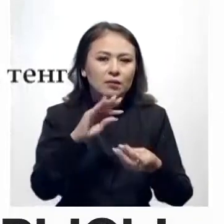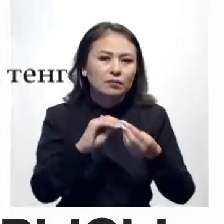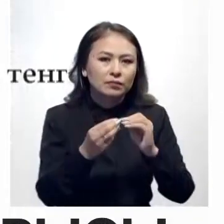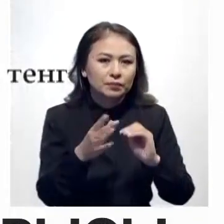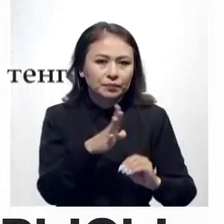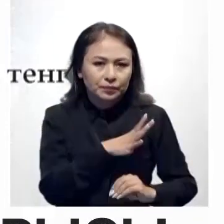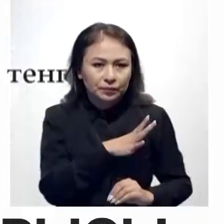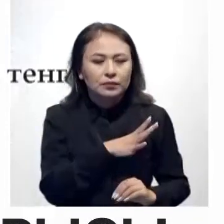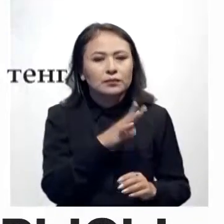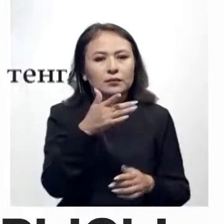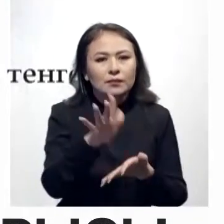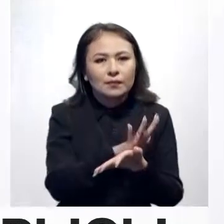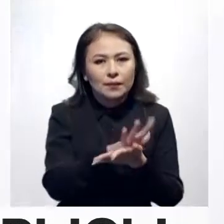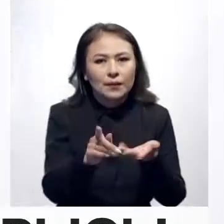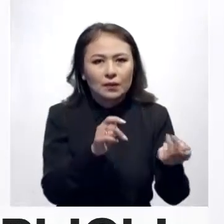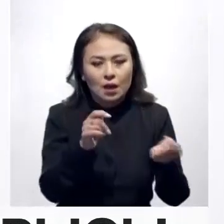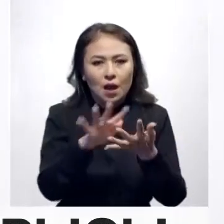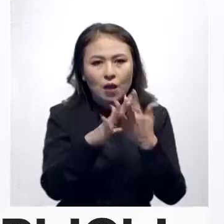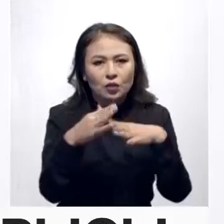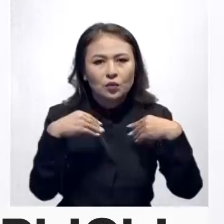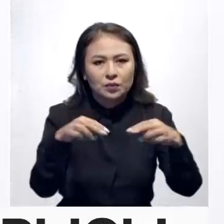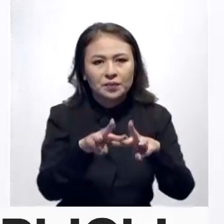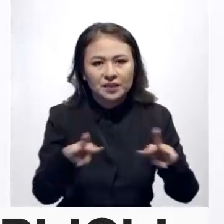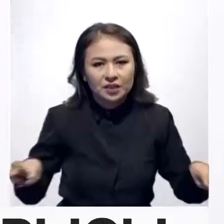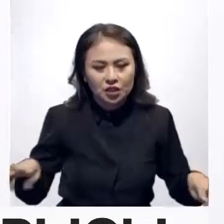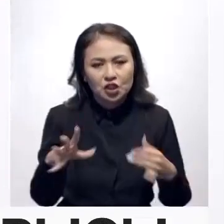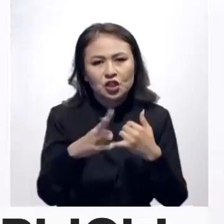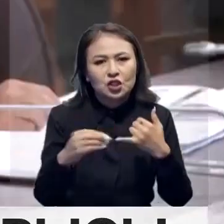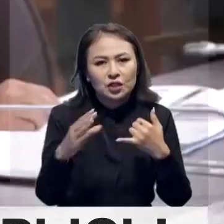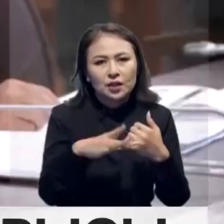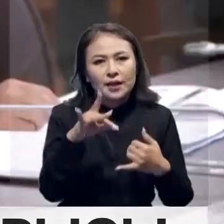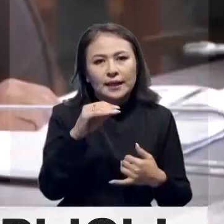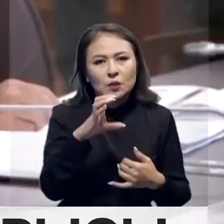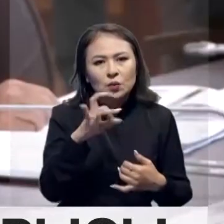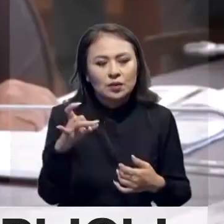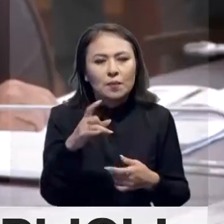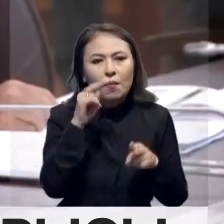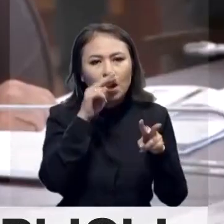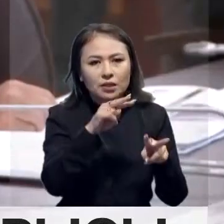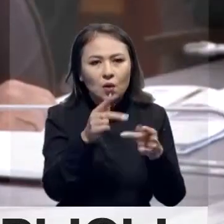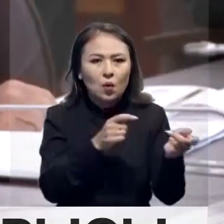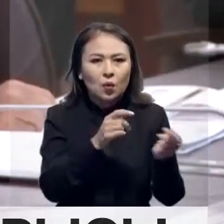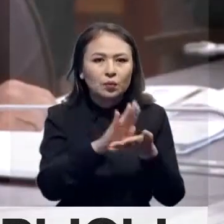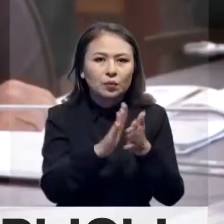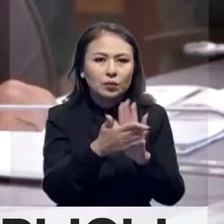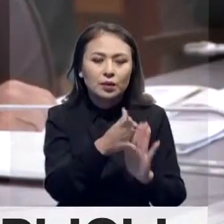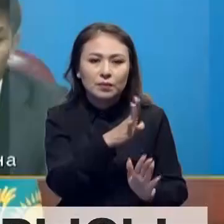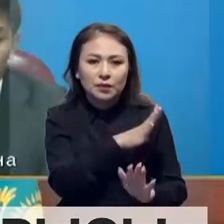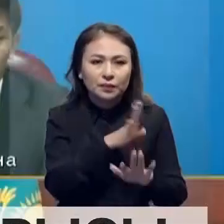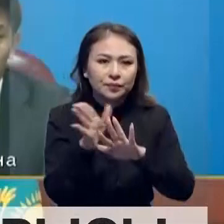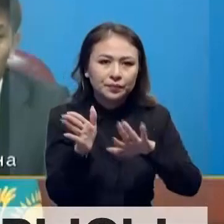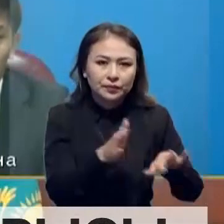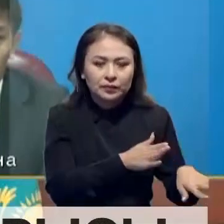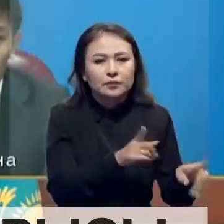де қаралды. Заттық гранттарды әкімдіктер Ауыл шаруашылығы министрлігінің жер ресурстарын басқару комитетімен келісе отырып